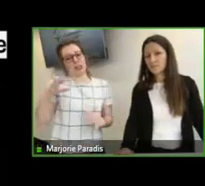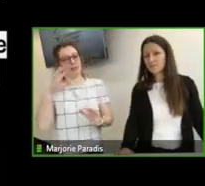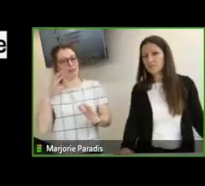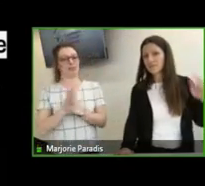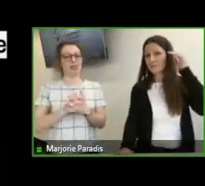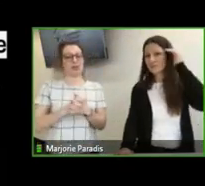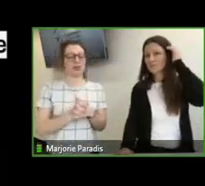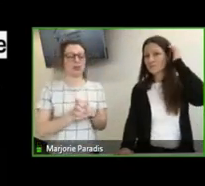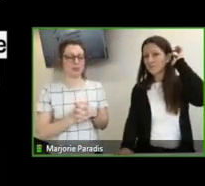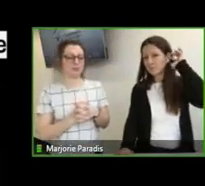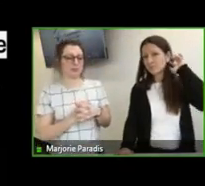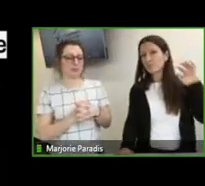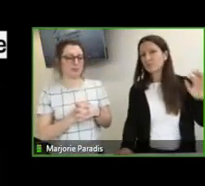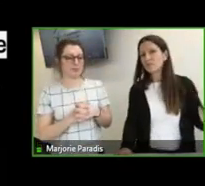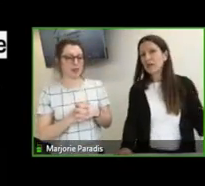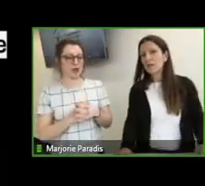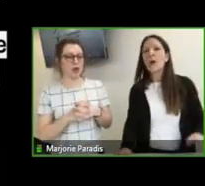espèce de